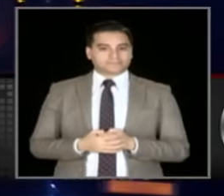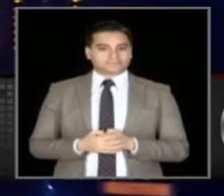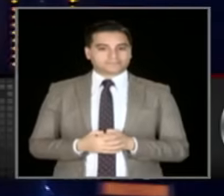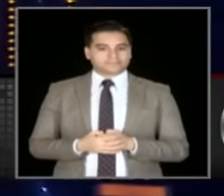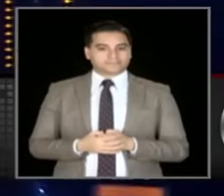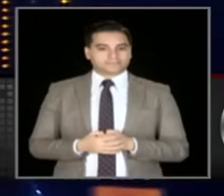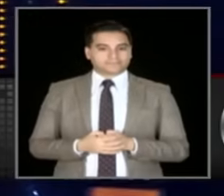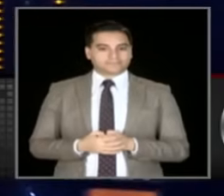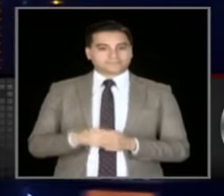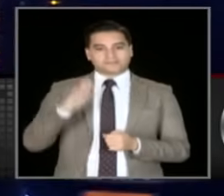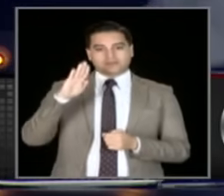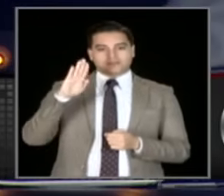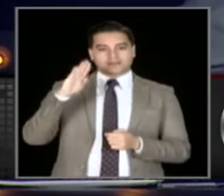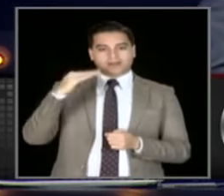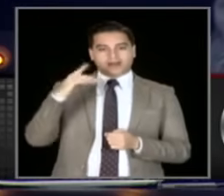سحر خليفة.